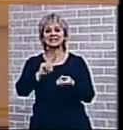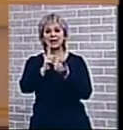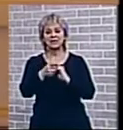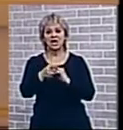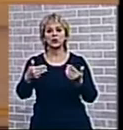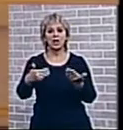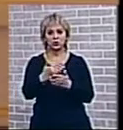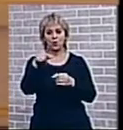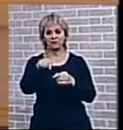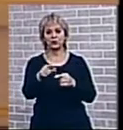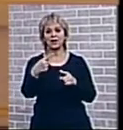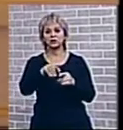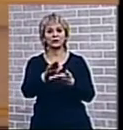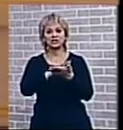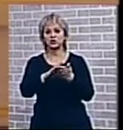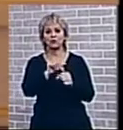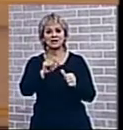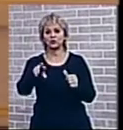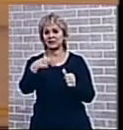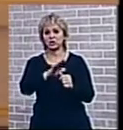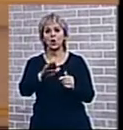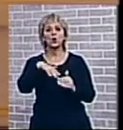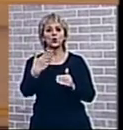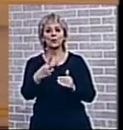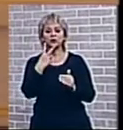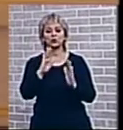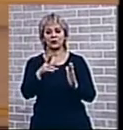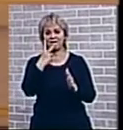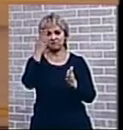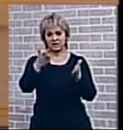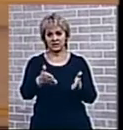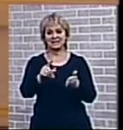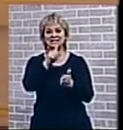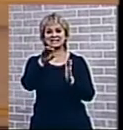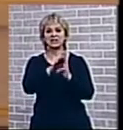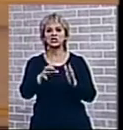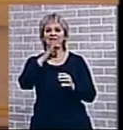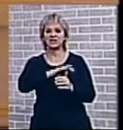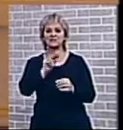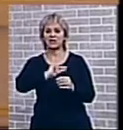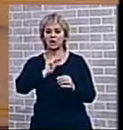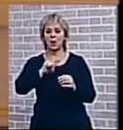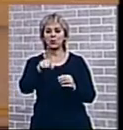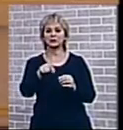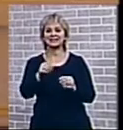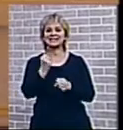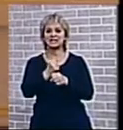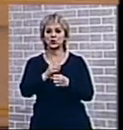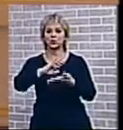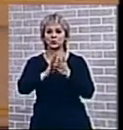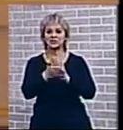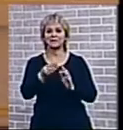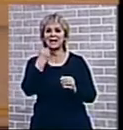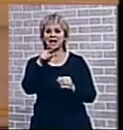заменять ее на новую, которая ничего особенно не даст, кроме внешнего вида. Задача эффективной работы и создание условий